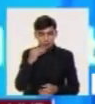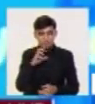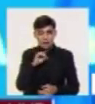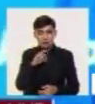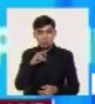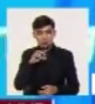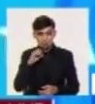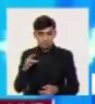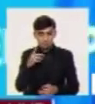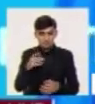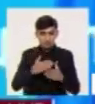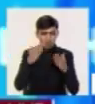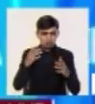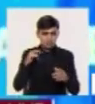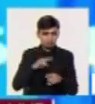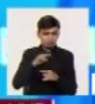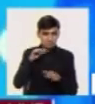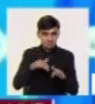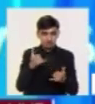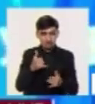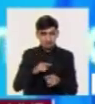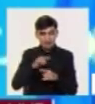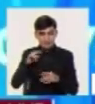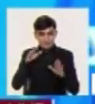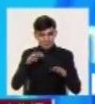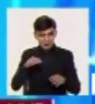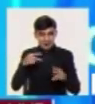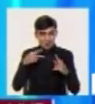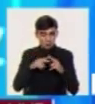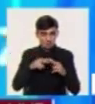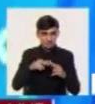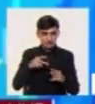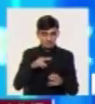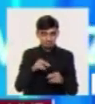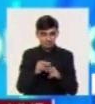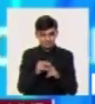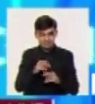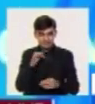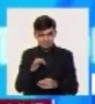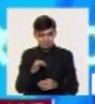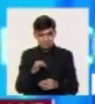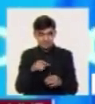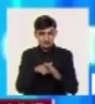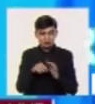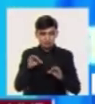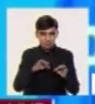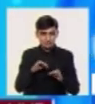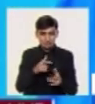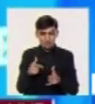әуежайлар бар. Соны ескеріп, қазіргі әуежайды үлкейту үшін жұмыс жасалады. Ал оның жобалық сметалық құжаттары осы жылы дайын